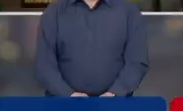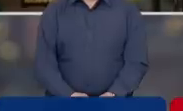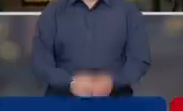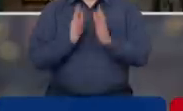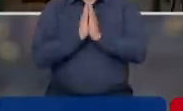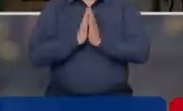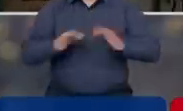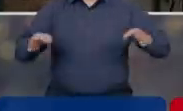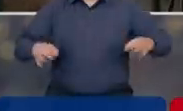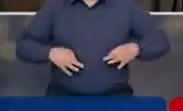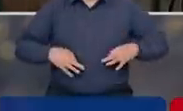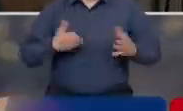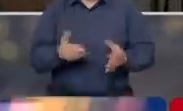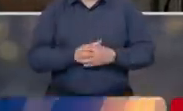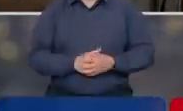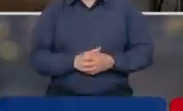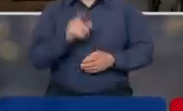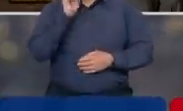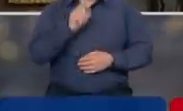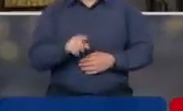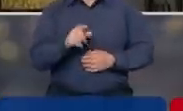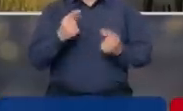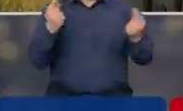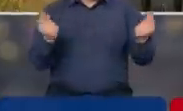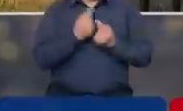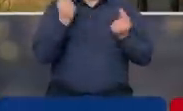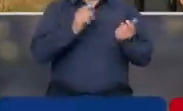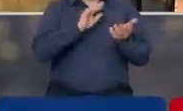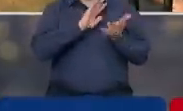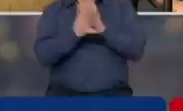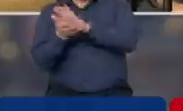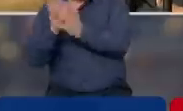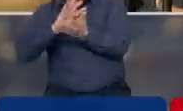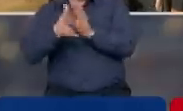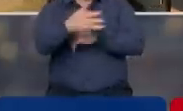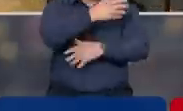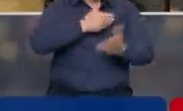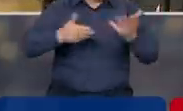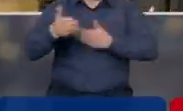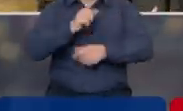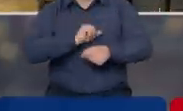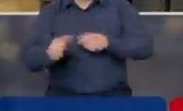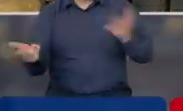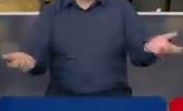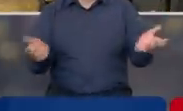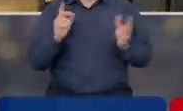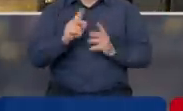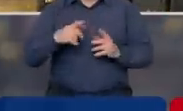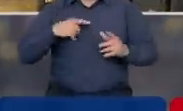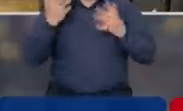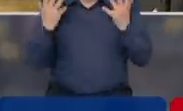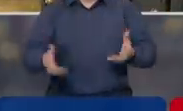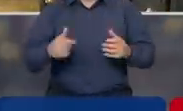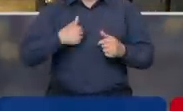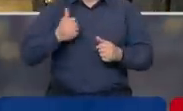proszę państwa rzeczywiście sytuacja jest dynamiczna ale chcemy wyśrodkowany i zgromadzić się odpowiedniej